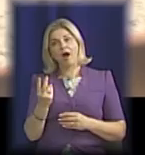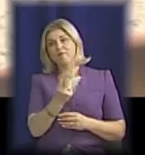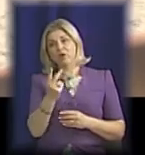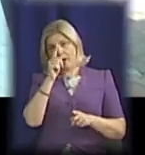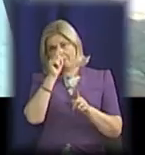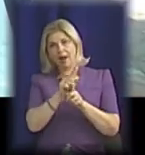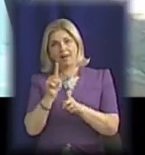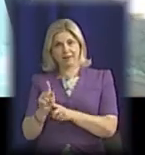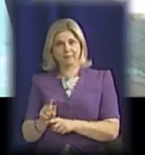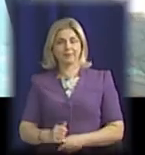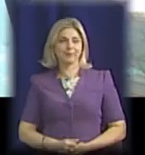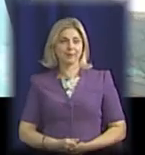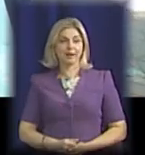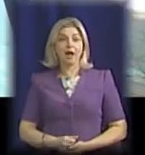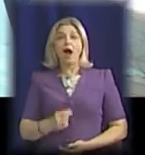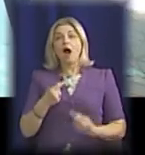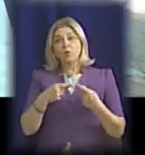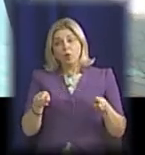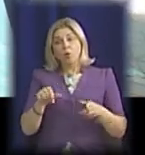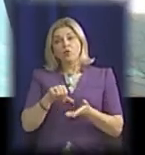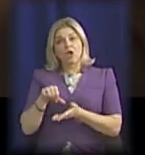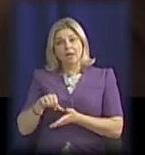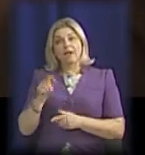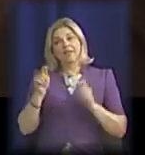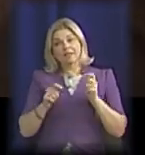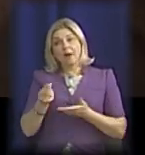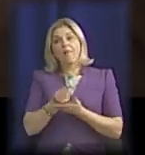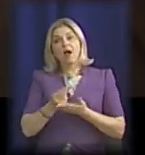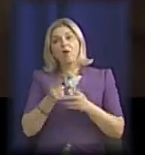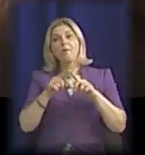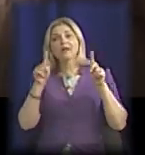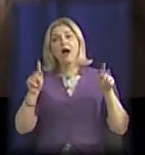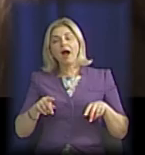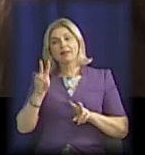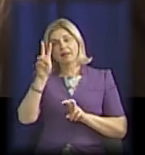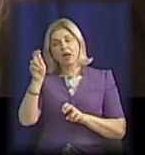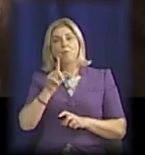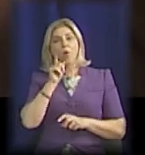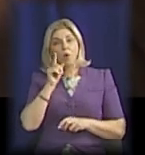вони кажуть. Тим часом інші учасники фестивалю малюють плакати на тему «Молодь та спорт».